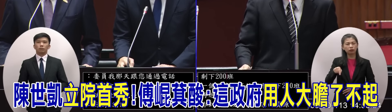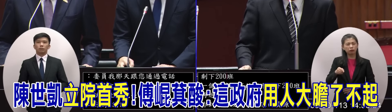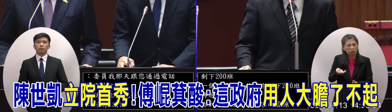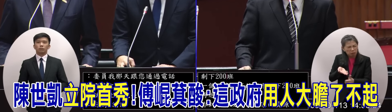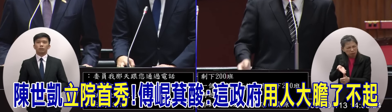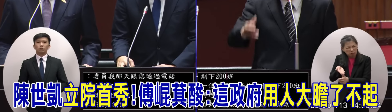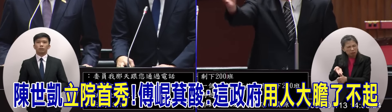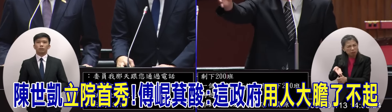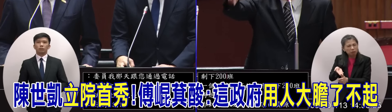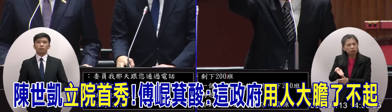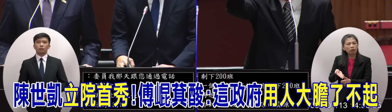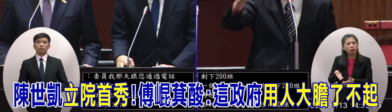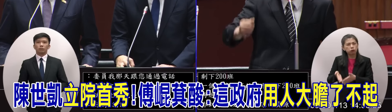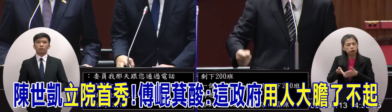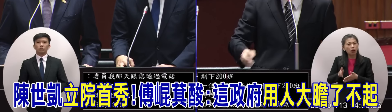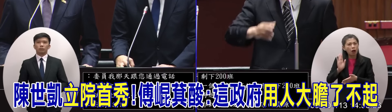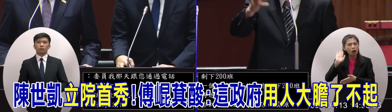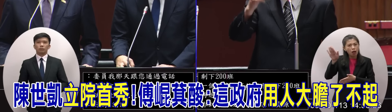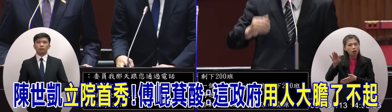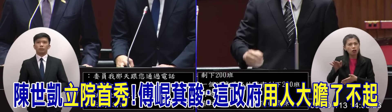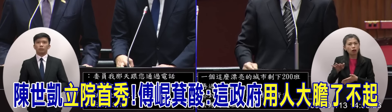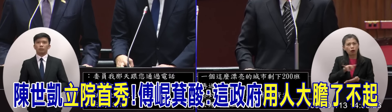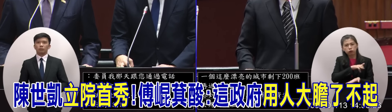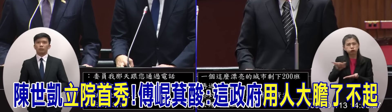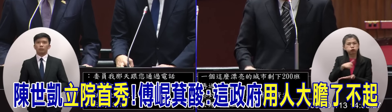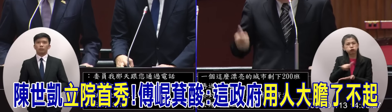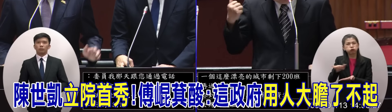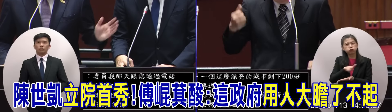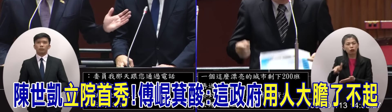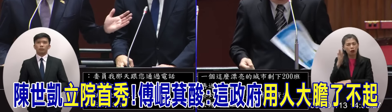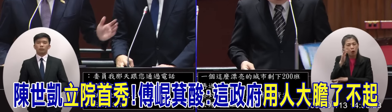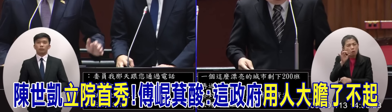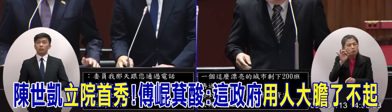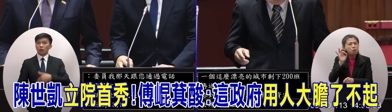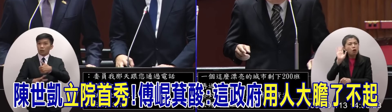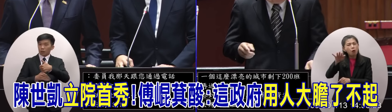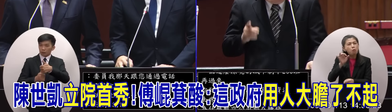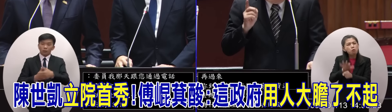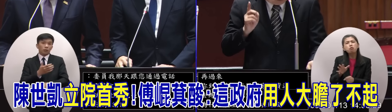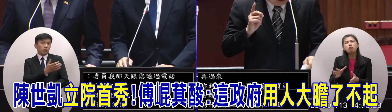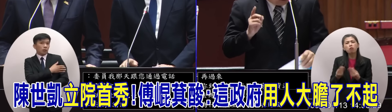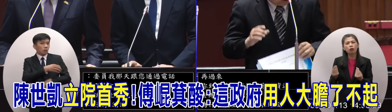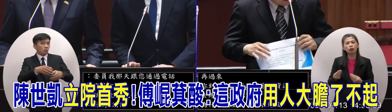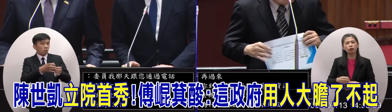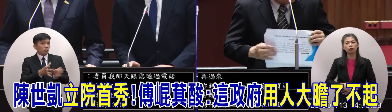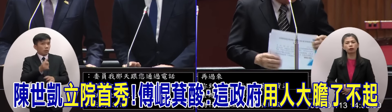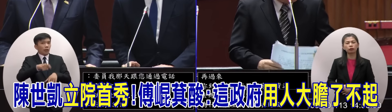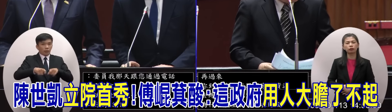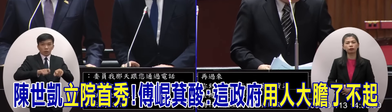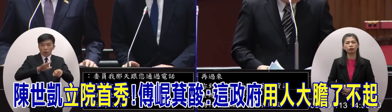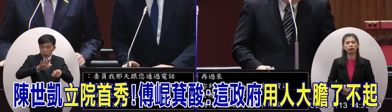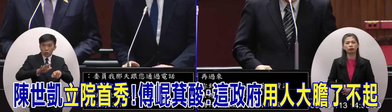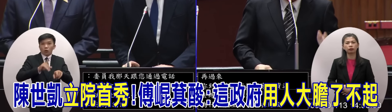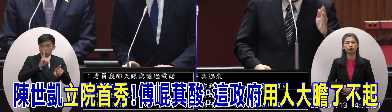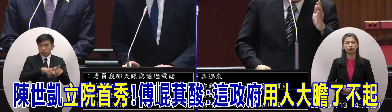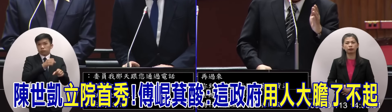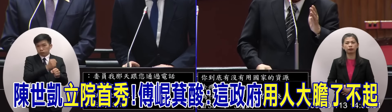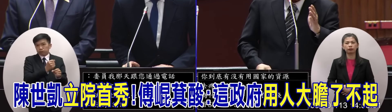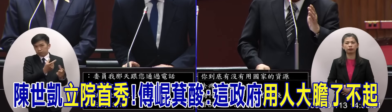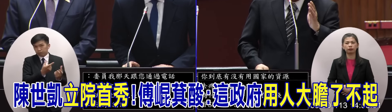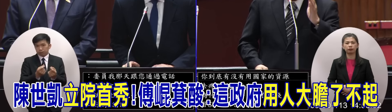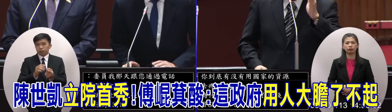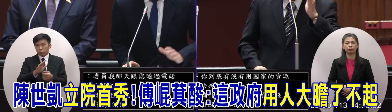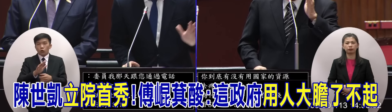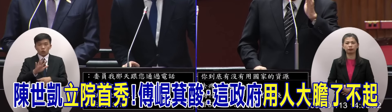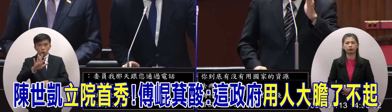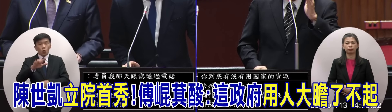来，未来它长大了就不用你再养。 报告委员，陈部长有这个计划，已经在所所实施了。 好， 我们将会有